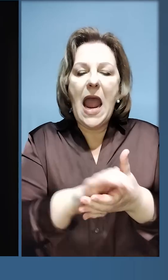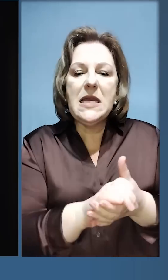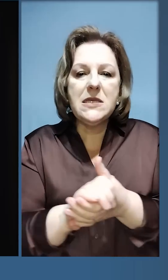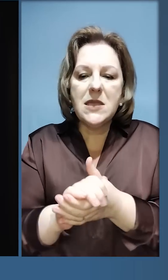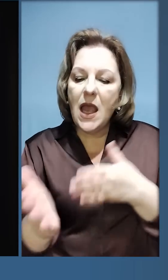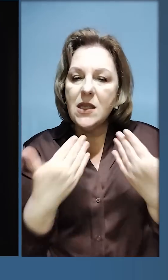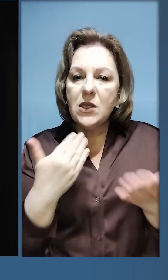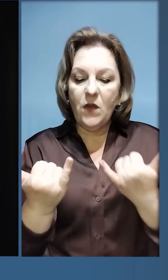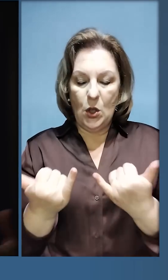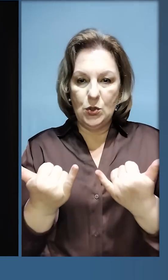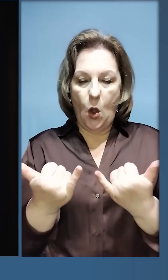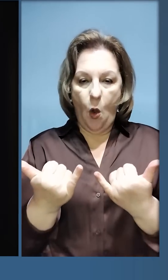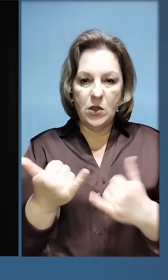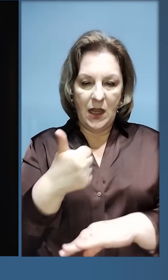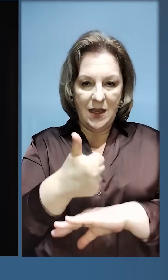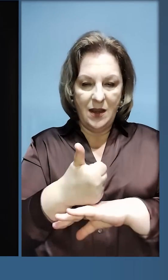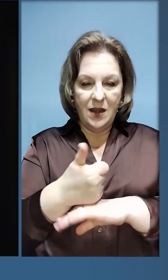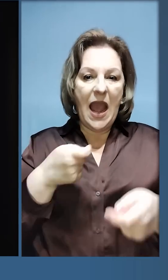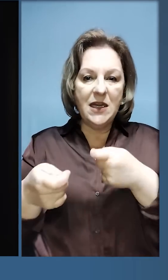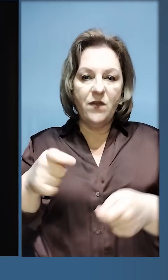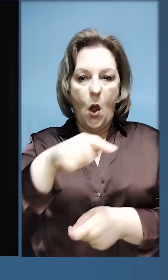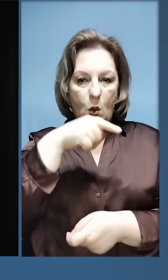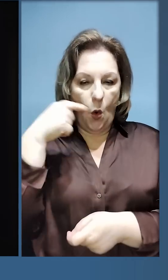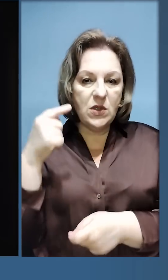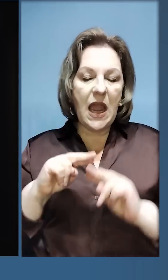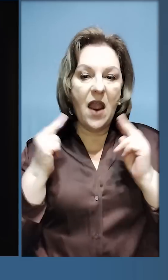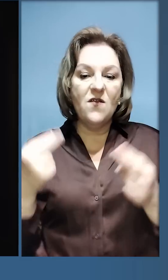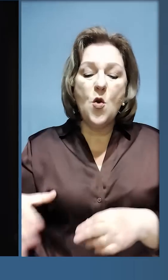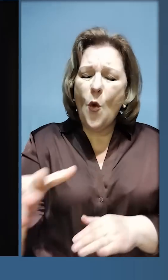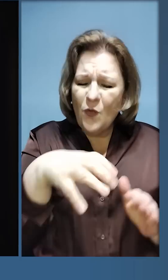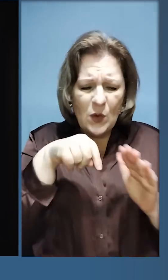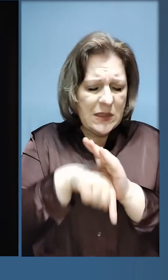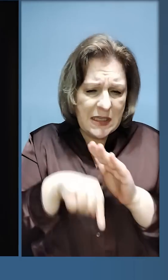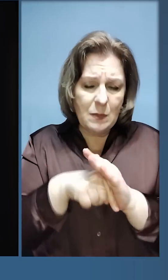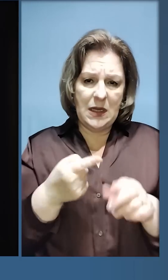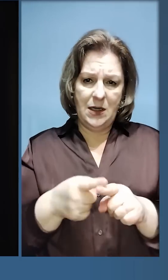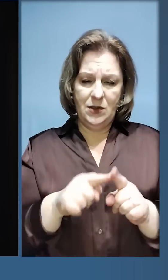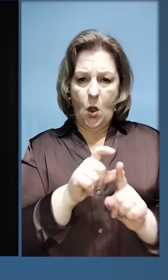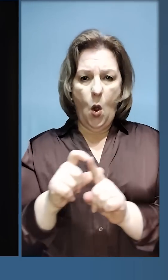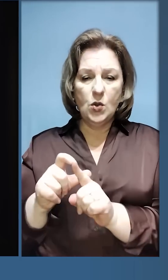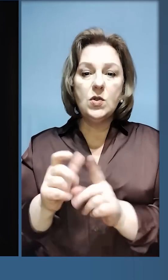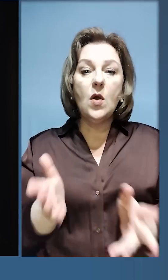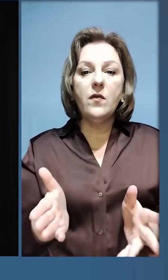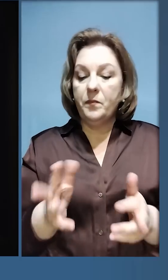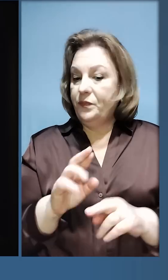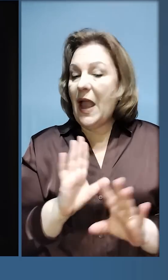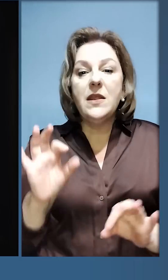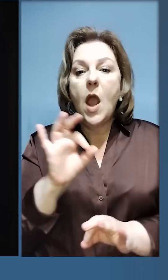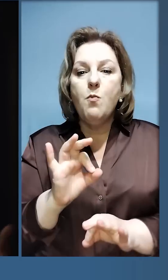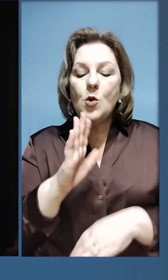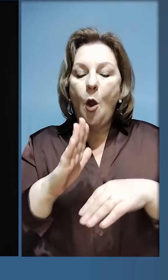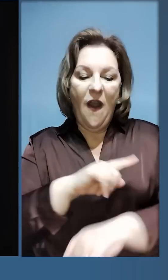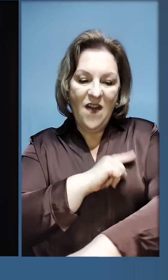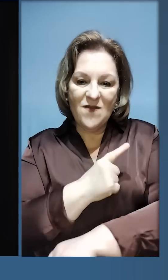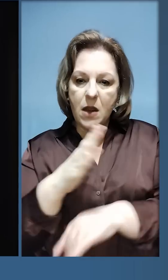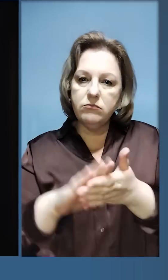ніхто не тисне руку сьогоднішньому керівництву Російської Федерації. В усіх змістах цього слова.